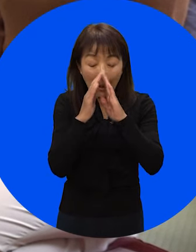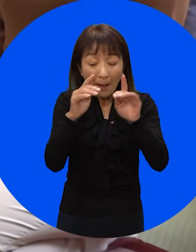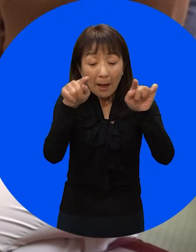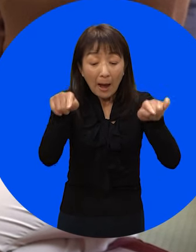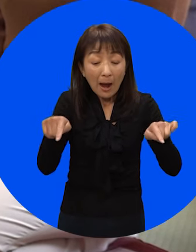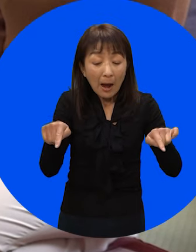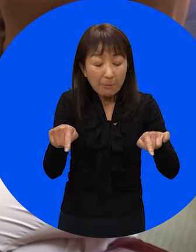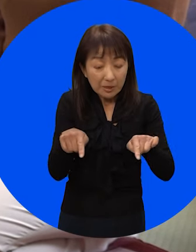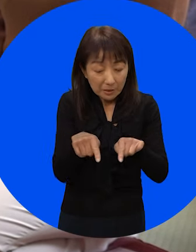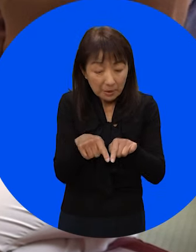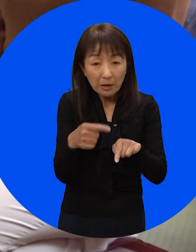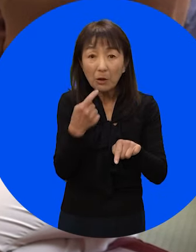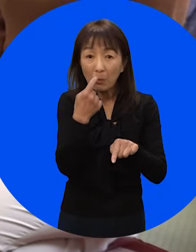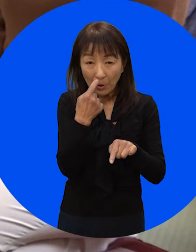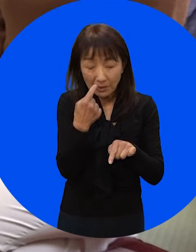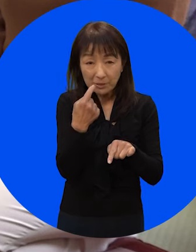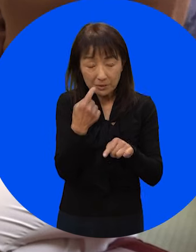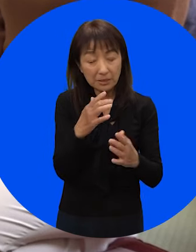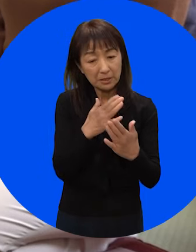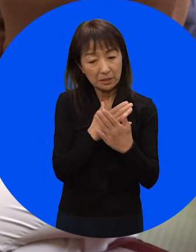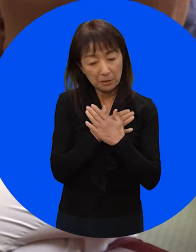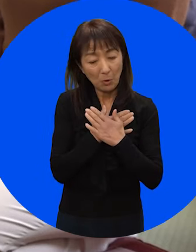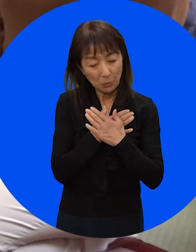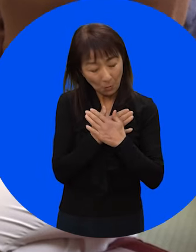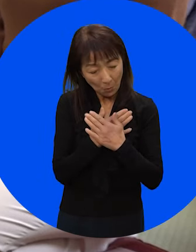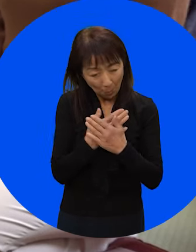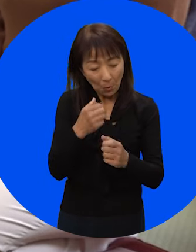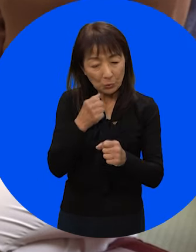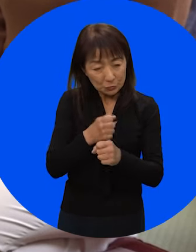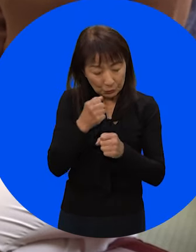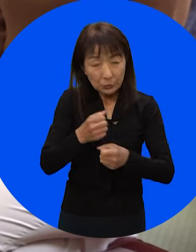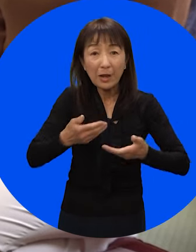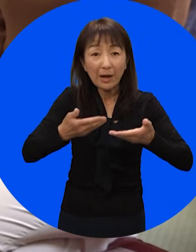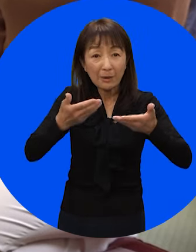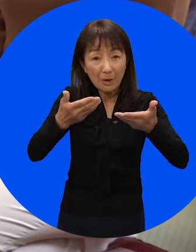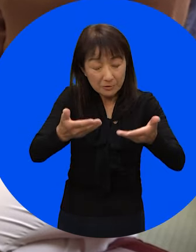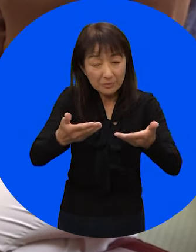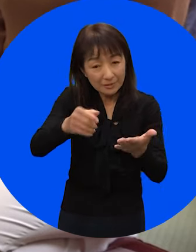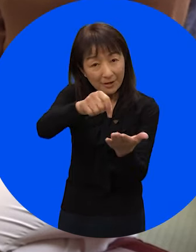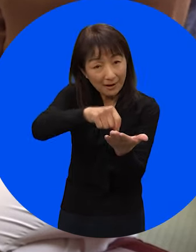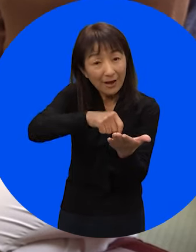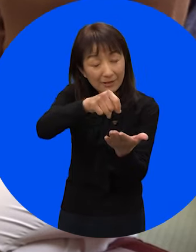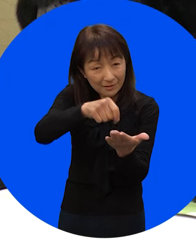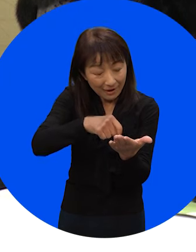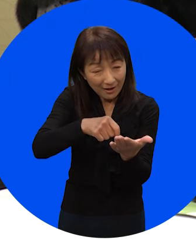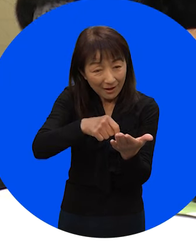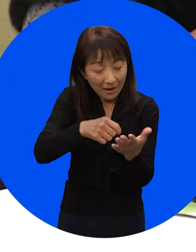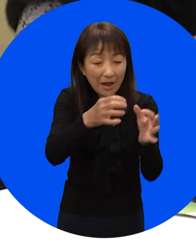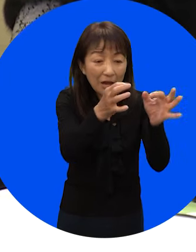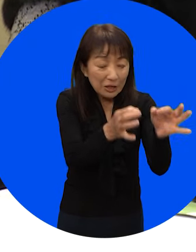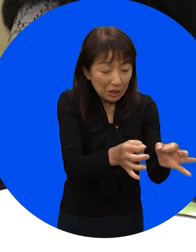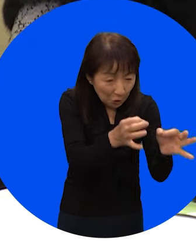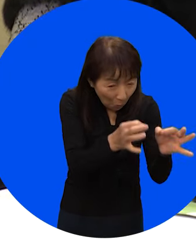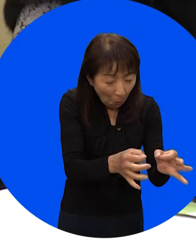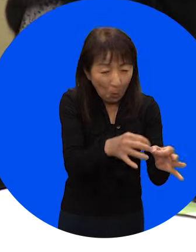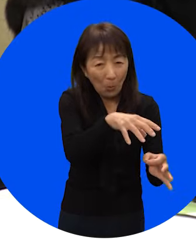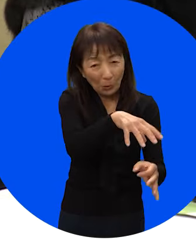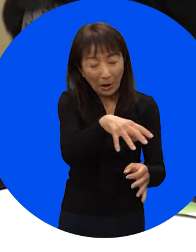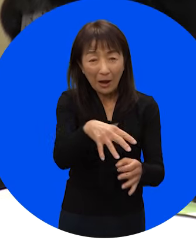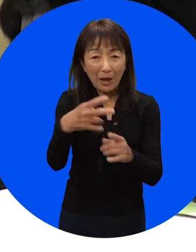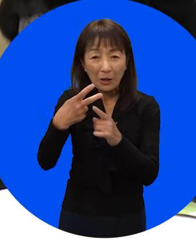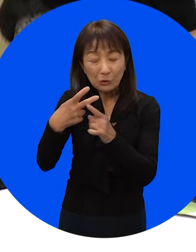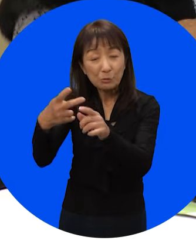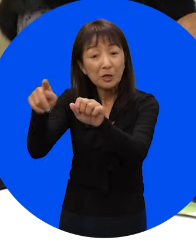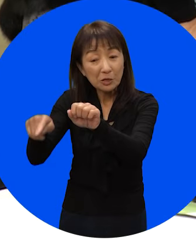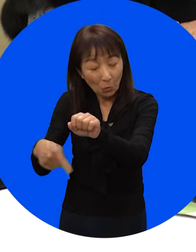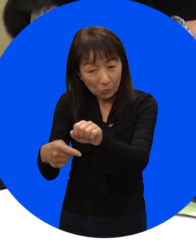中だけど教材を提供してほしいということを書いて張り紙してらっしゃいって、でそれをやりましたところ、